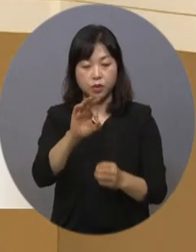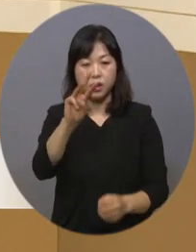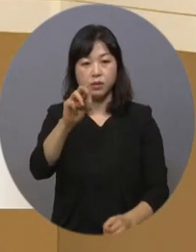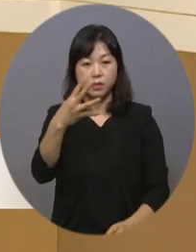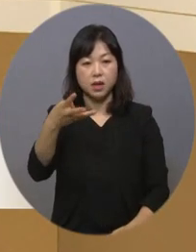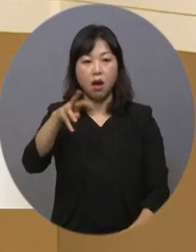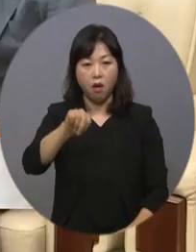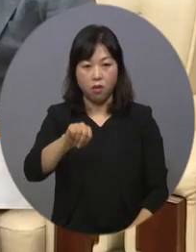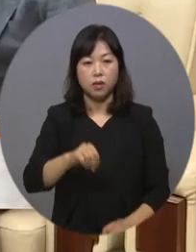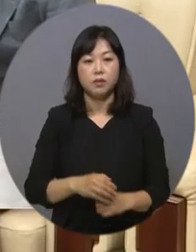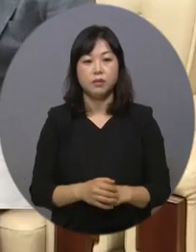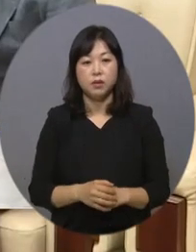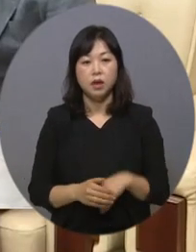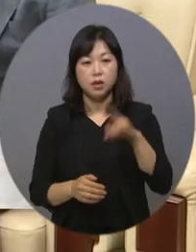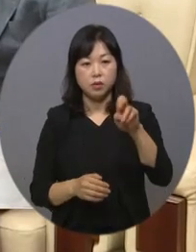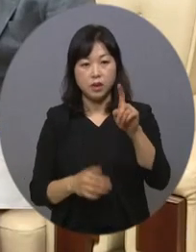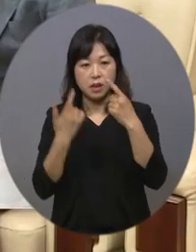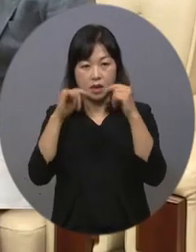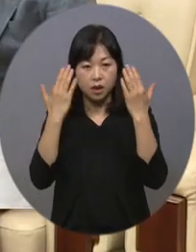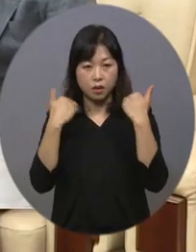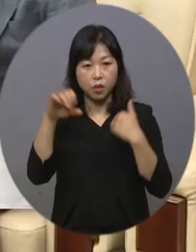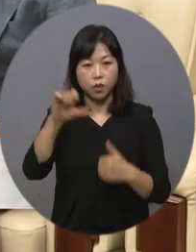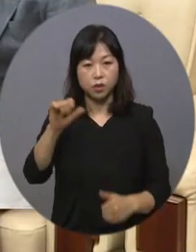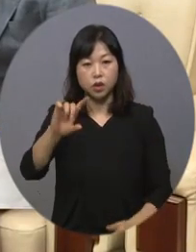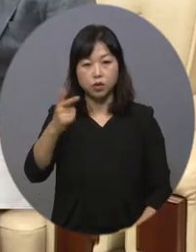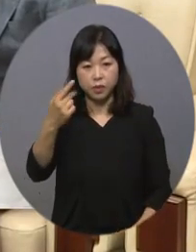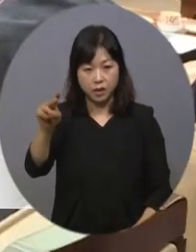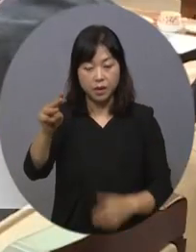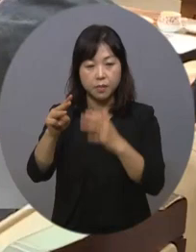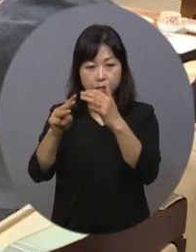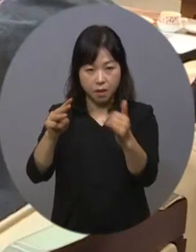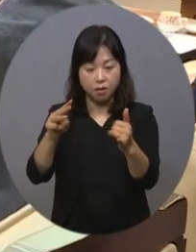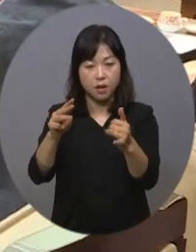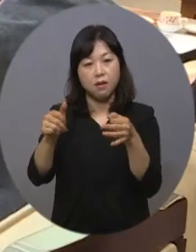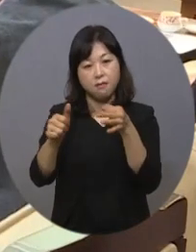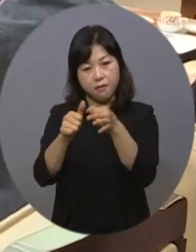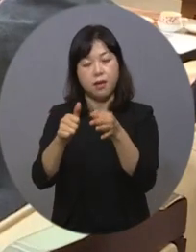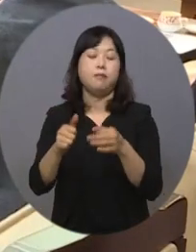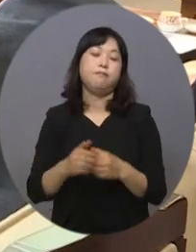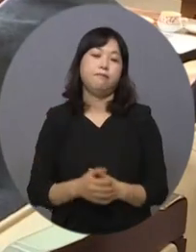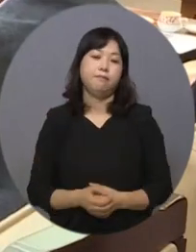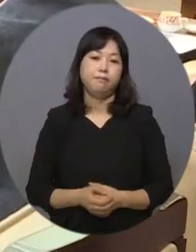34억 원으로 21개 대학 5,603명이 혜택을 받게 됩니다.